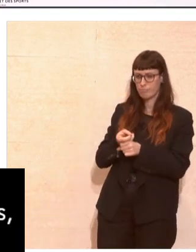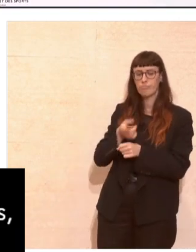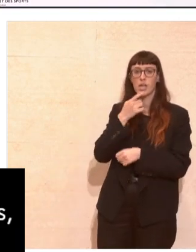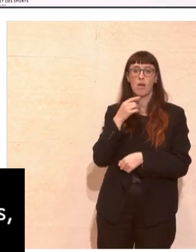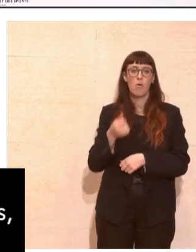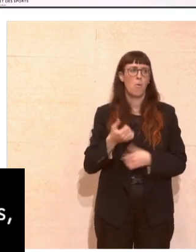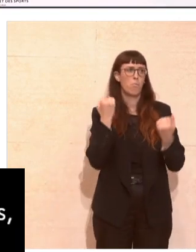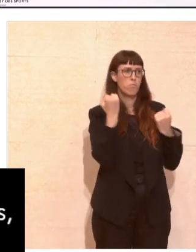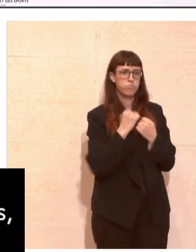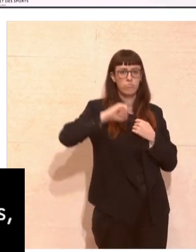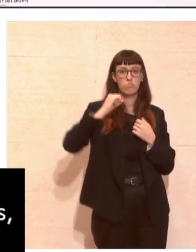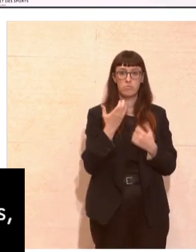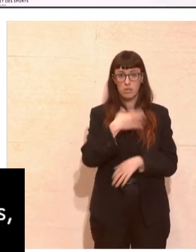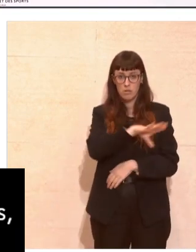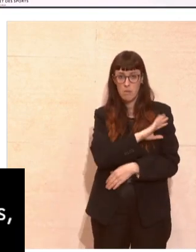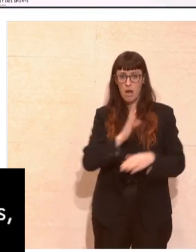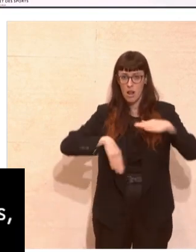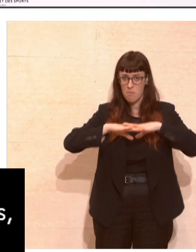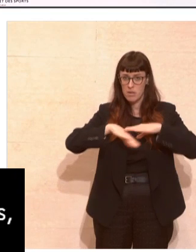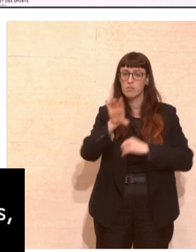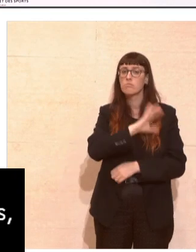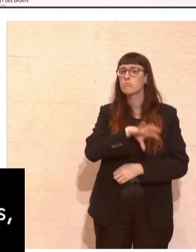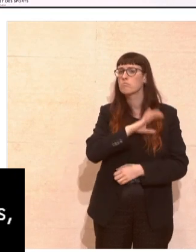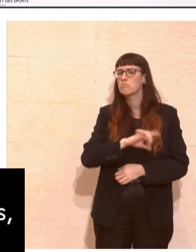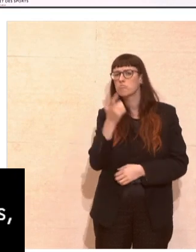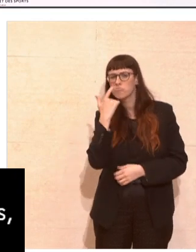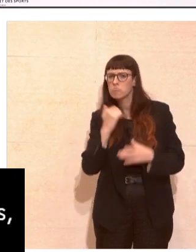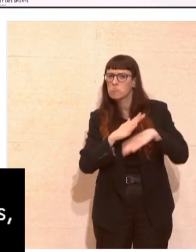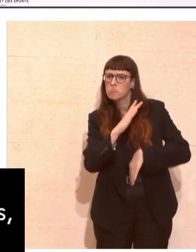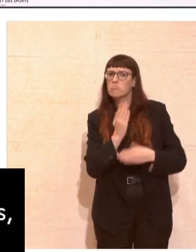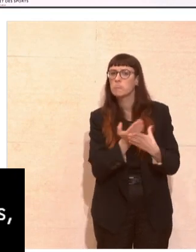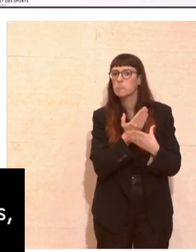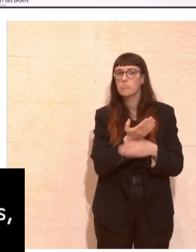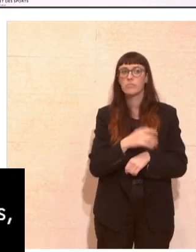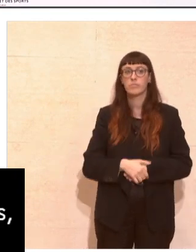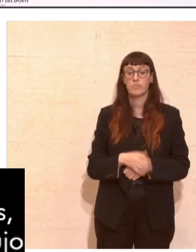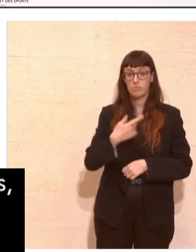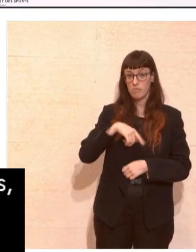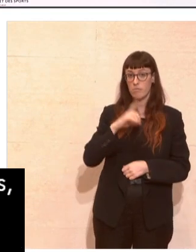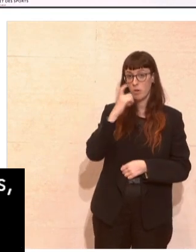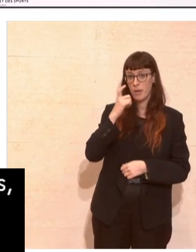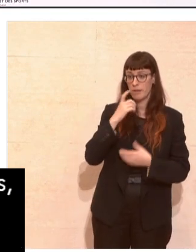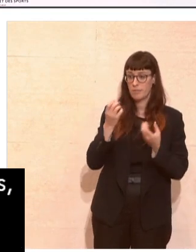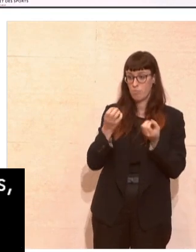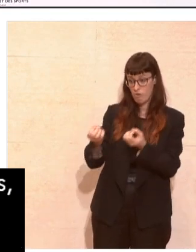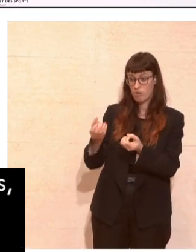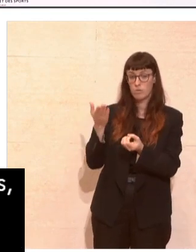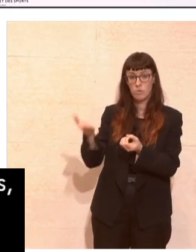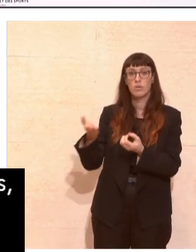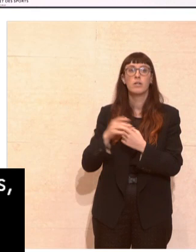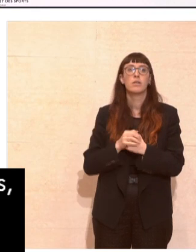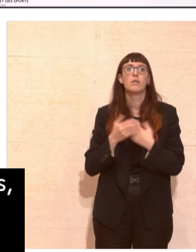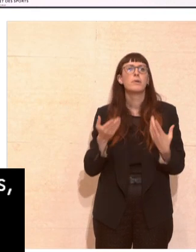c'est un fait, les écrans sont là et il faut les étudier. Effectivement, on ne va pas dire que toutes